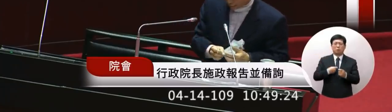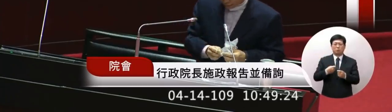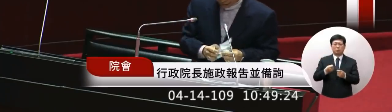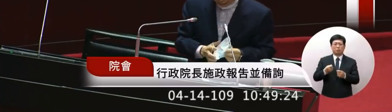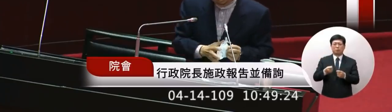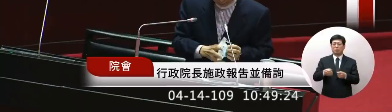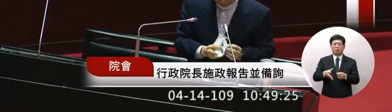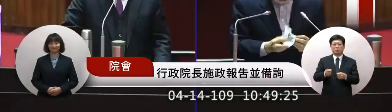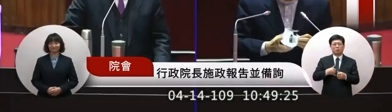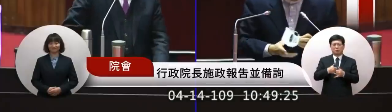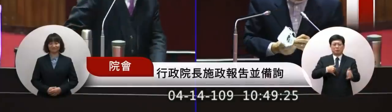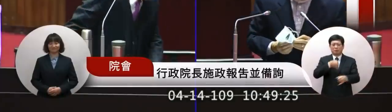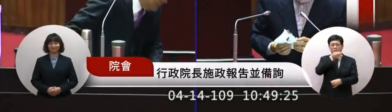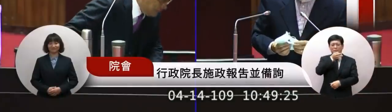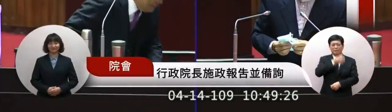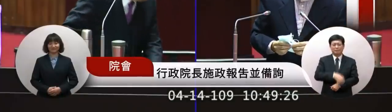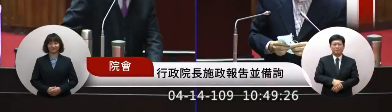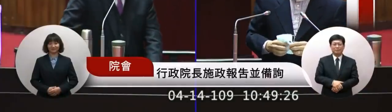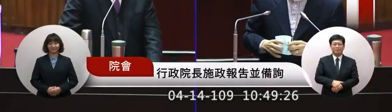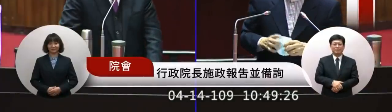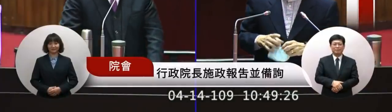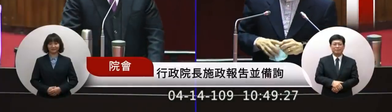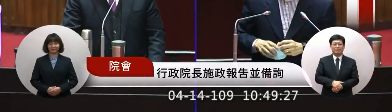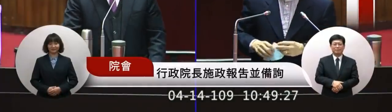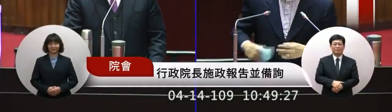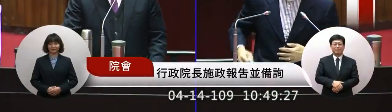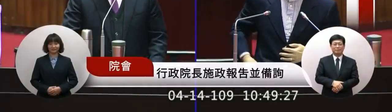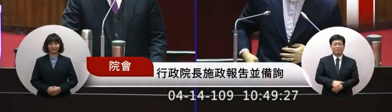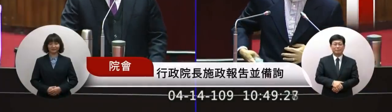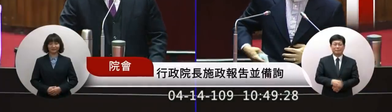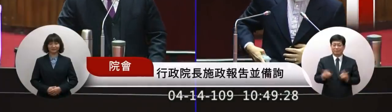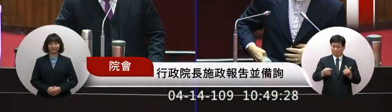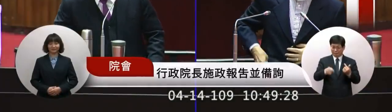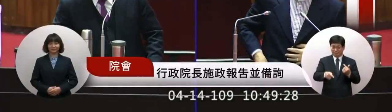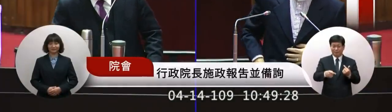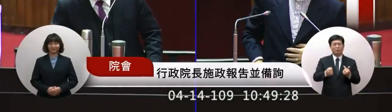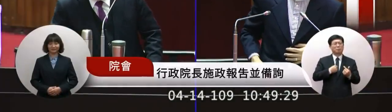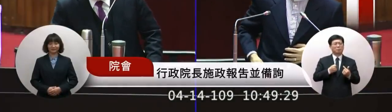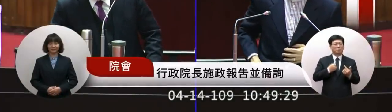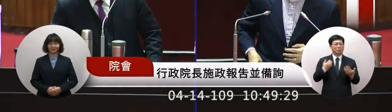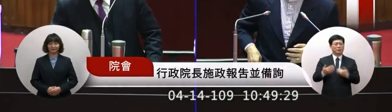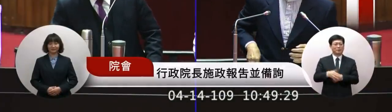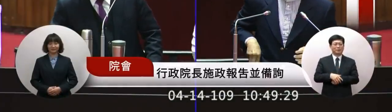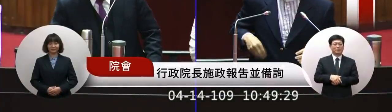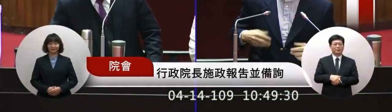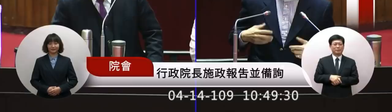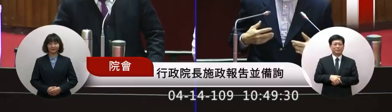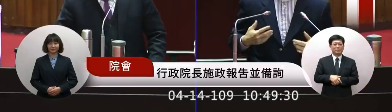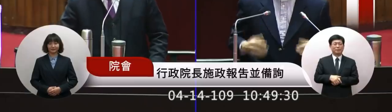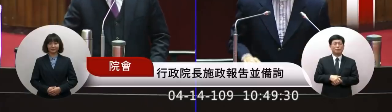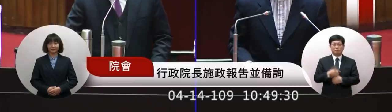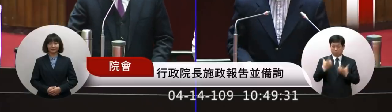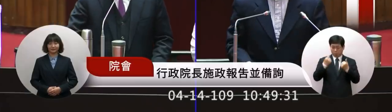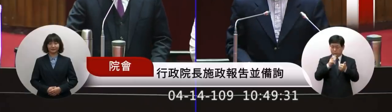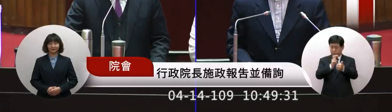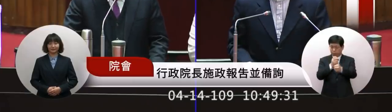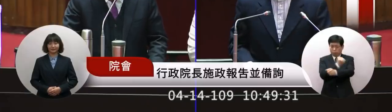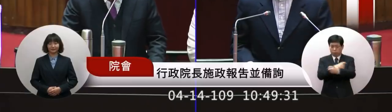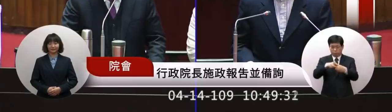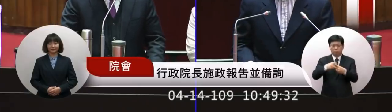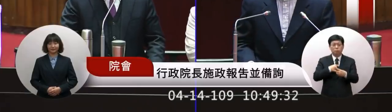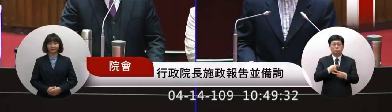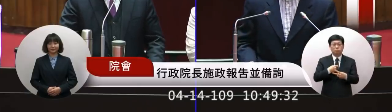样。 哎，那不这样，我丢。这样子哦，我们都知道，人来照顾劳工